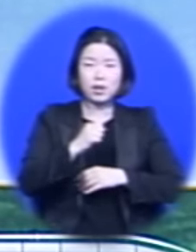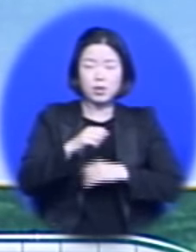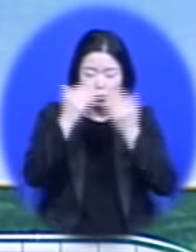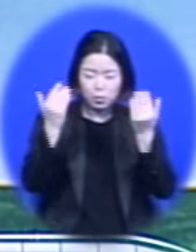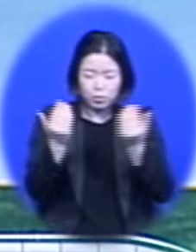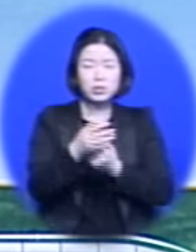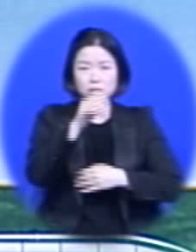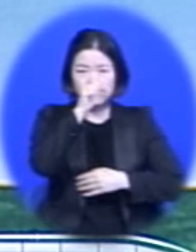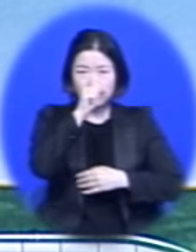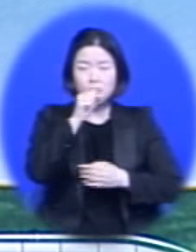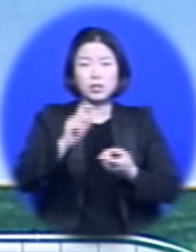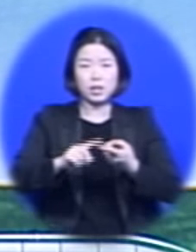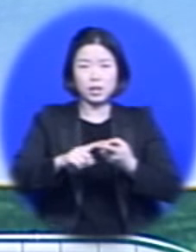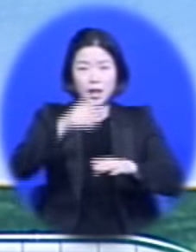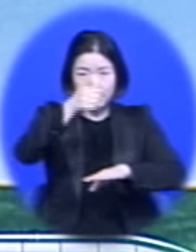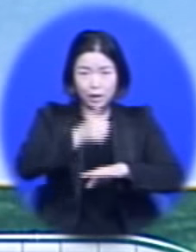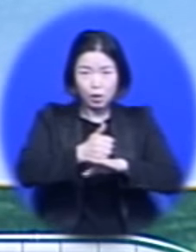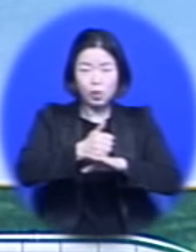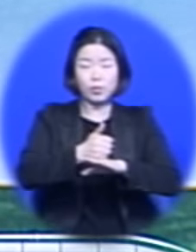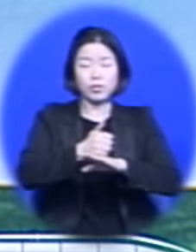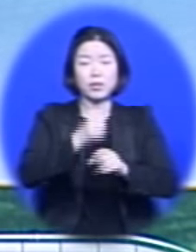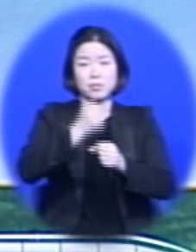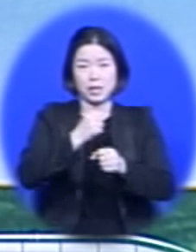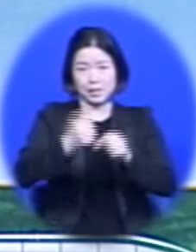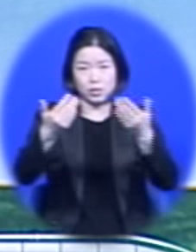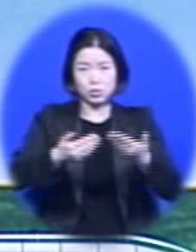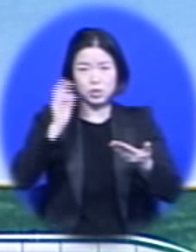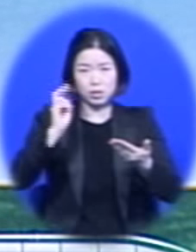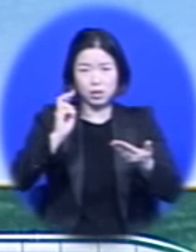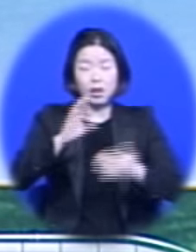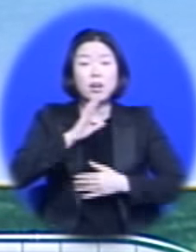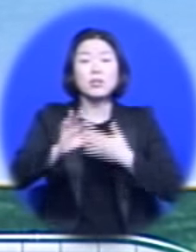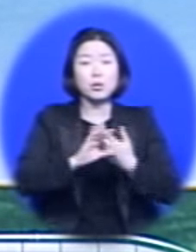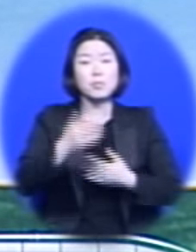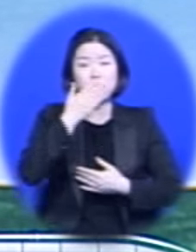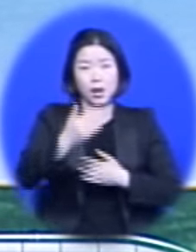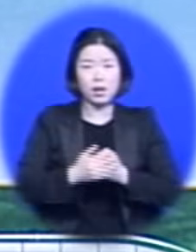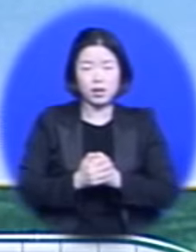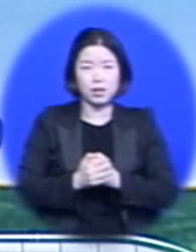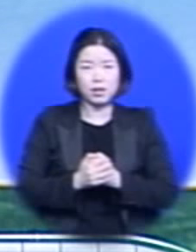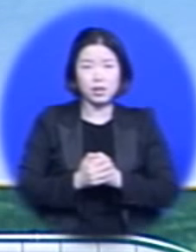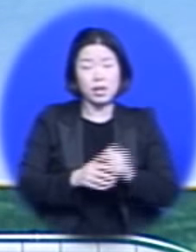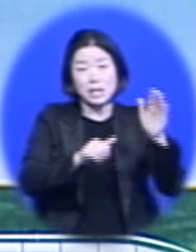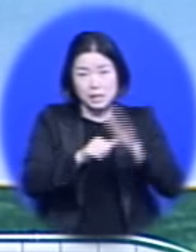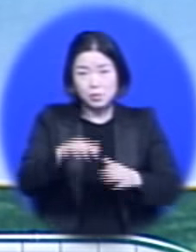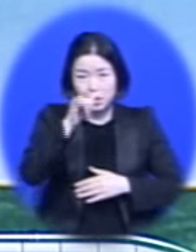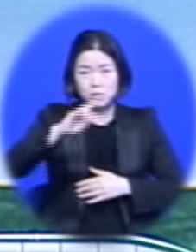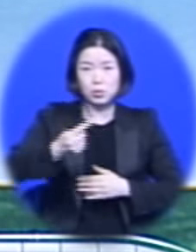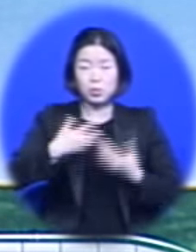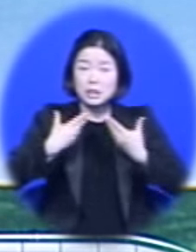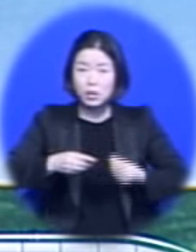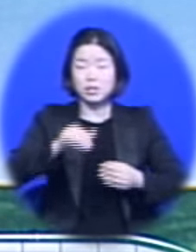선하게 그렇게 결론 지어지게 만들어주신다. 그러면 된 거잖아요. 실패가 있어도 좌절이